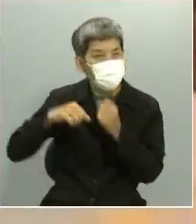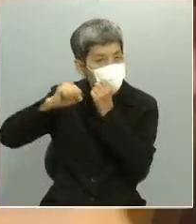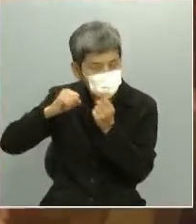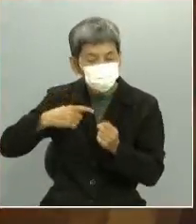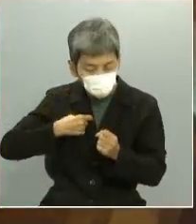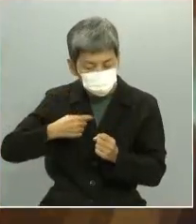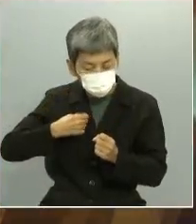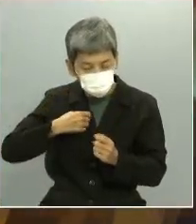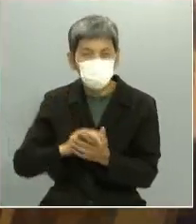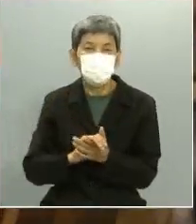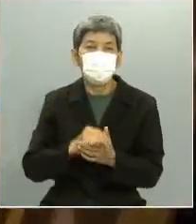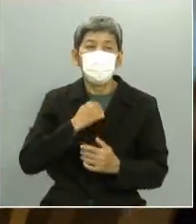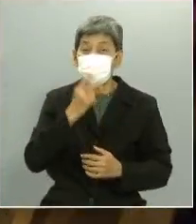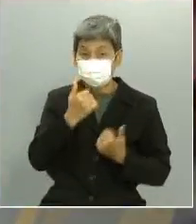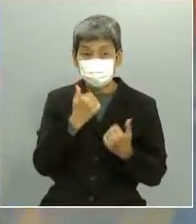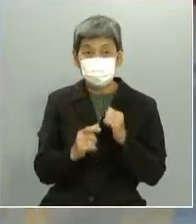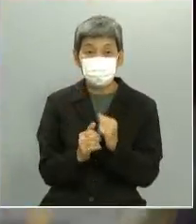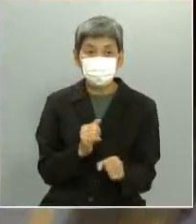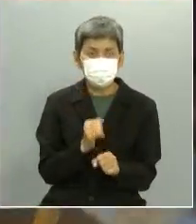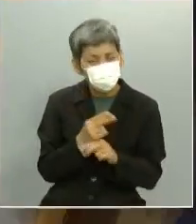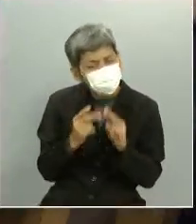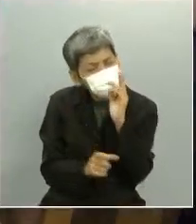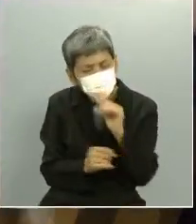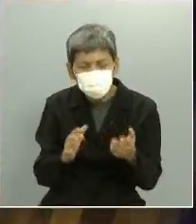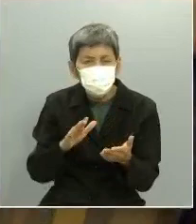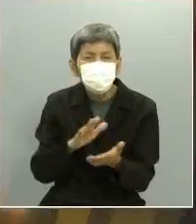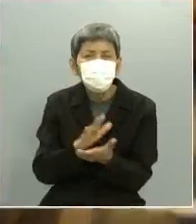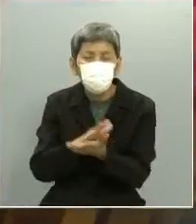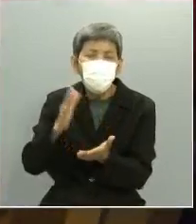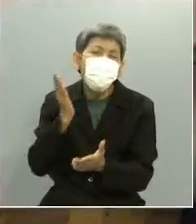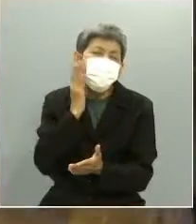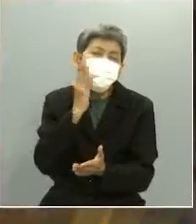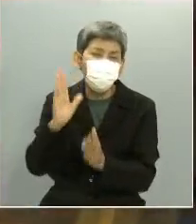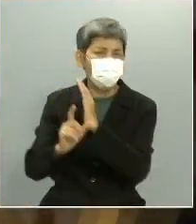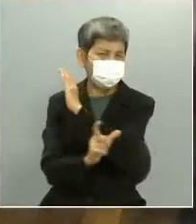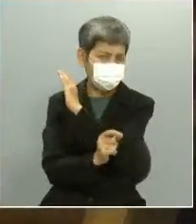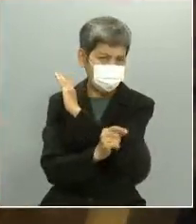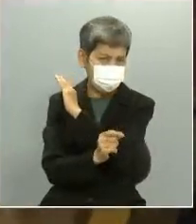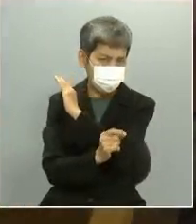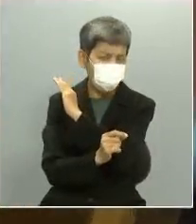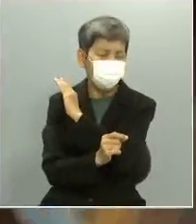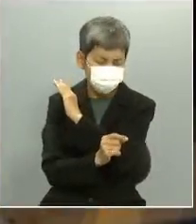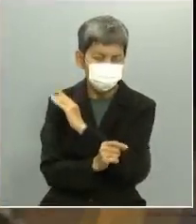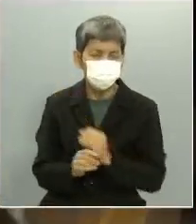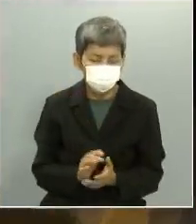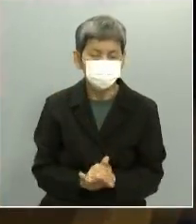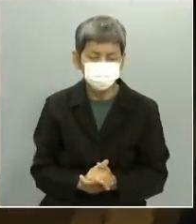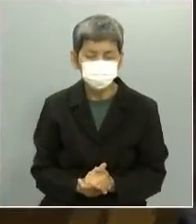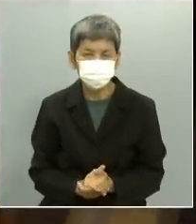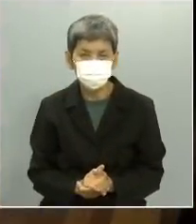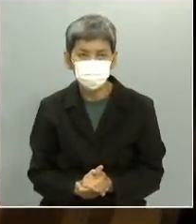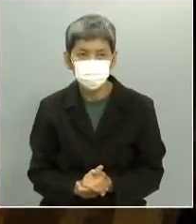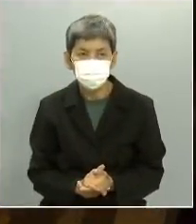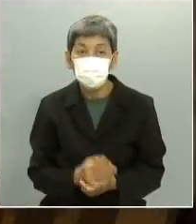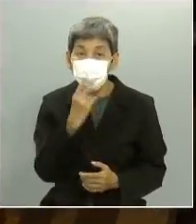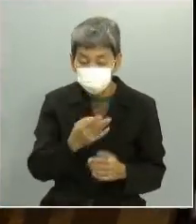งคโปร์เห็นบอกว่าสิงคโปร์ทำไมถึงเรียกเขาบอกแป้งเป็นสิงคโปร์แป้งจากสิงคโปร์หรือแป้งแบบสิงคโปร์พูดง่ายๆแล้วไปเอ